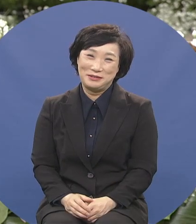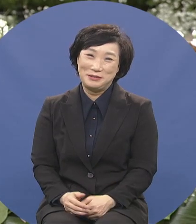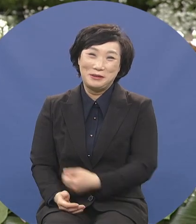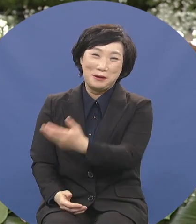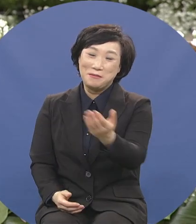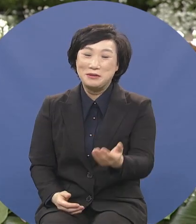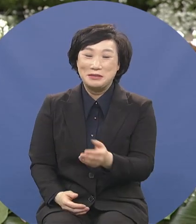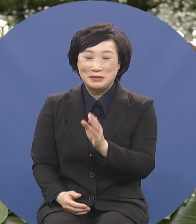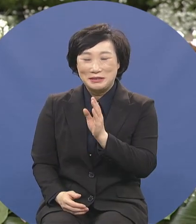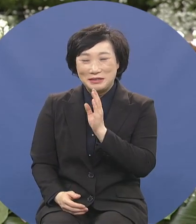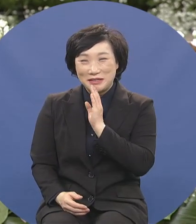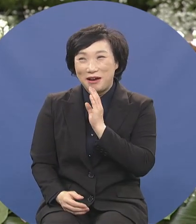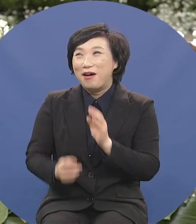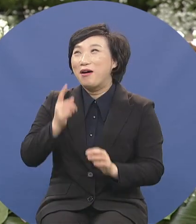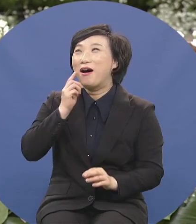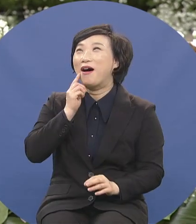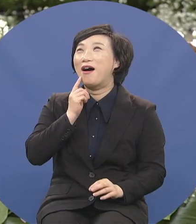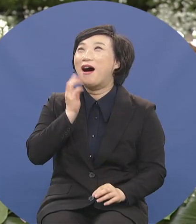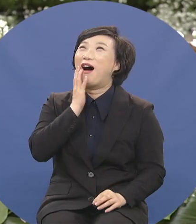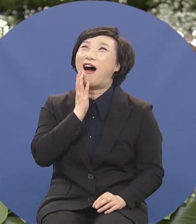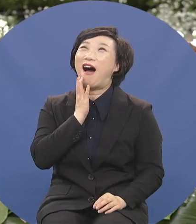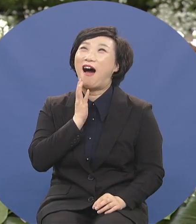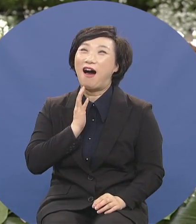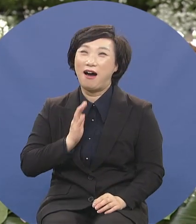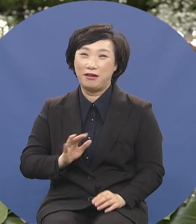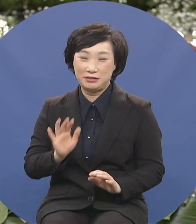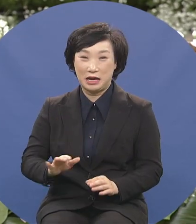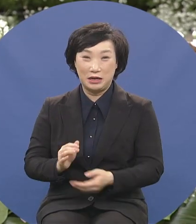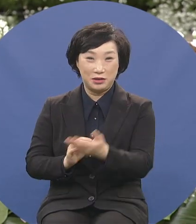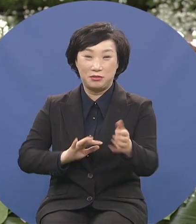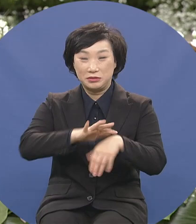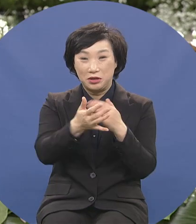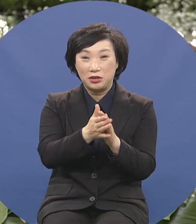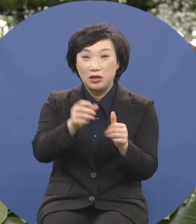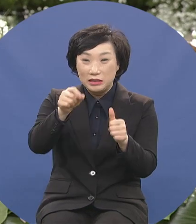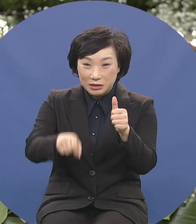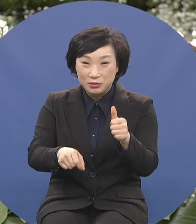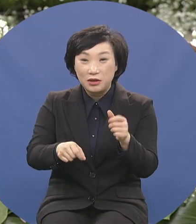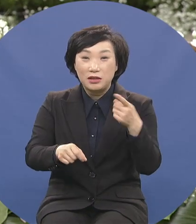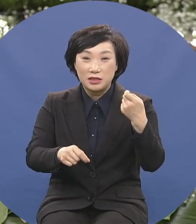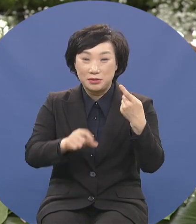얼마나 정말로 부러운 것이냐. 히브리서 11장